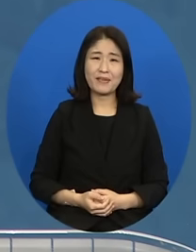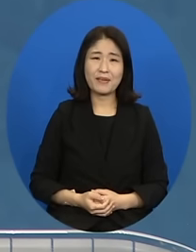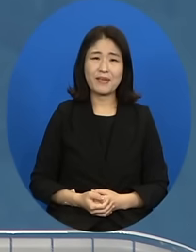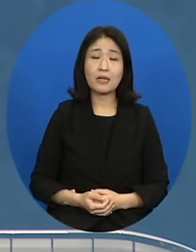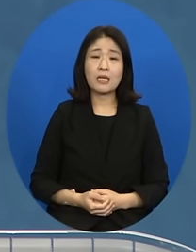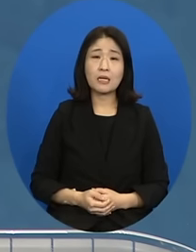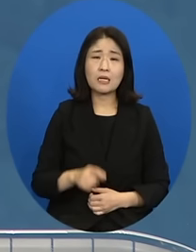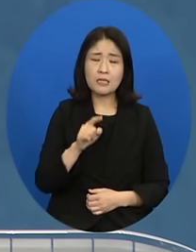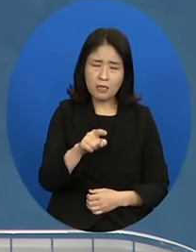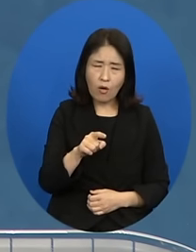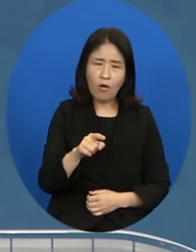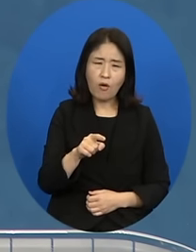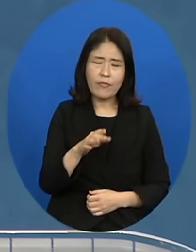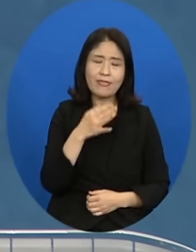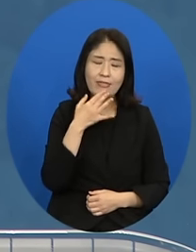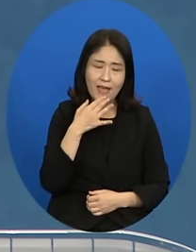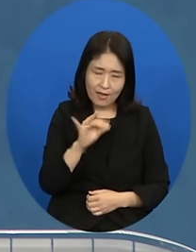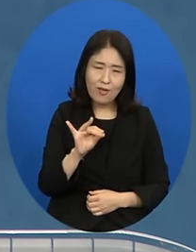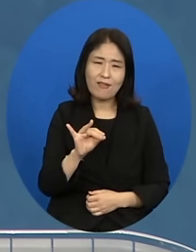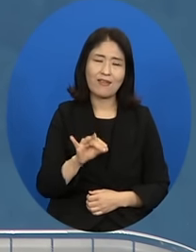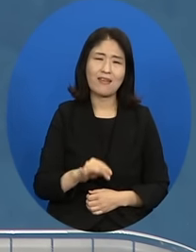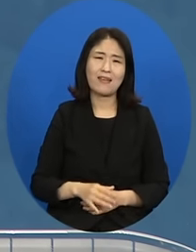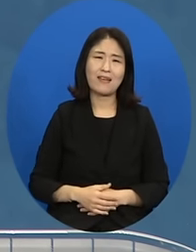그래야 되는 것이었다.